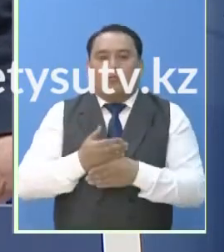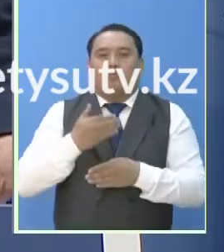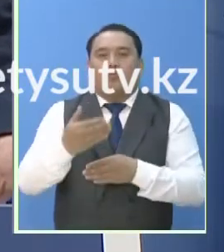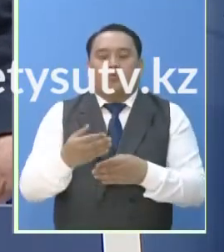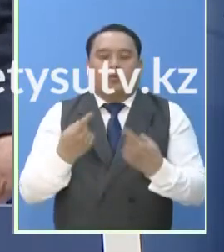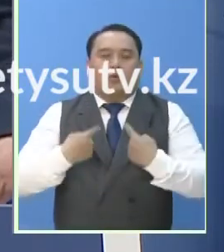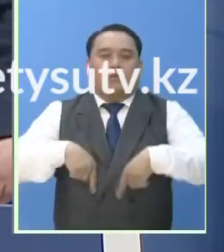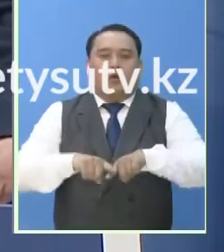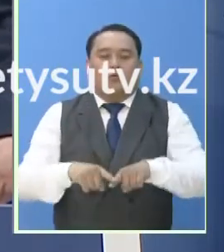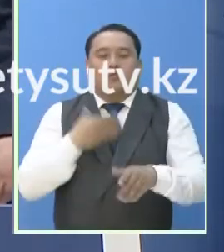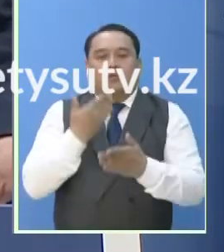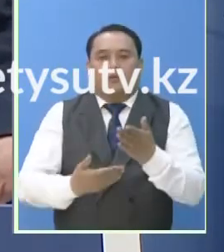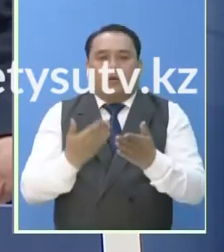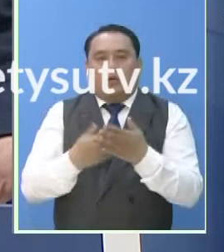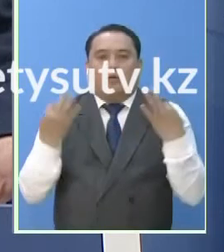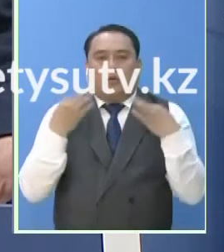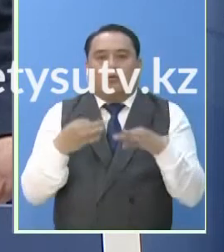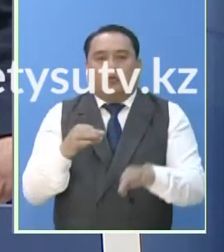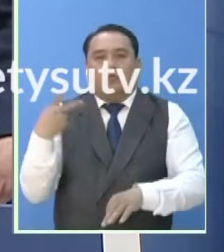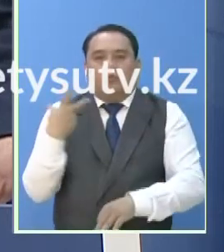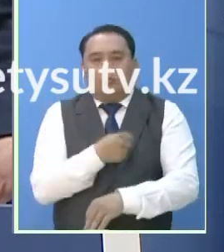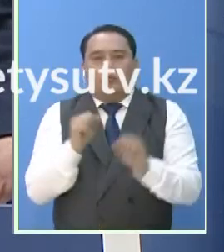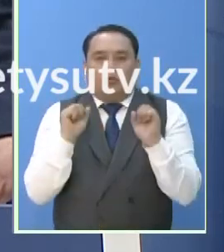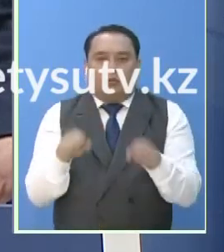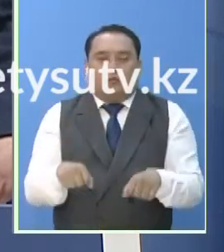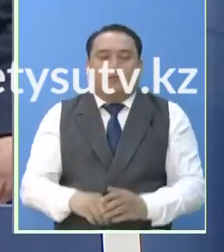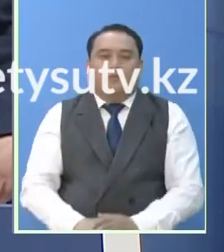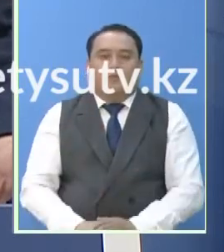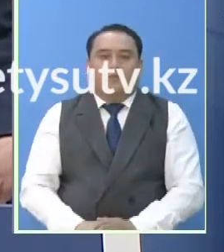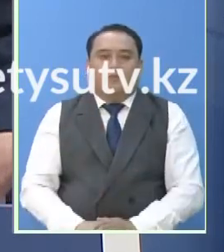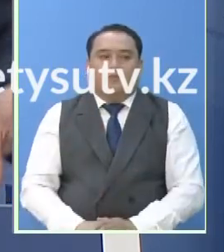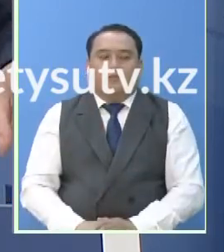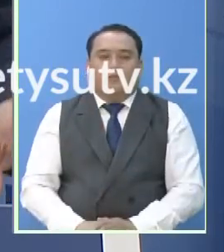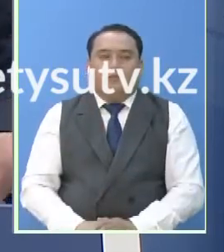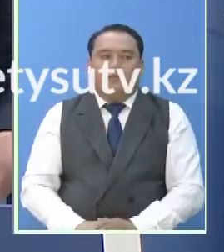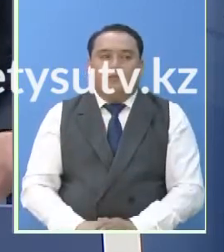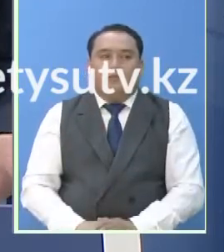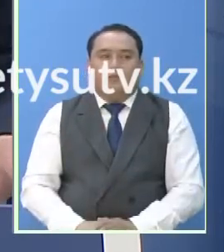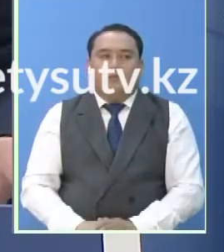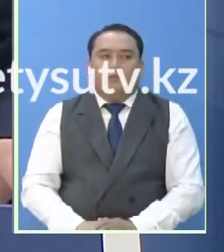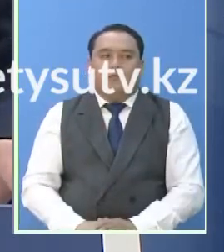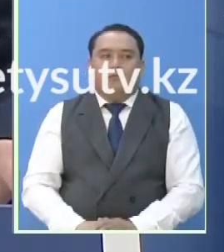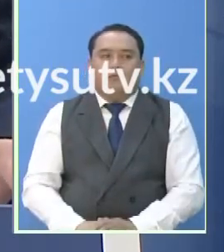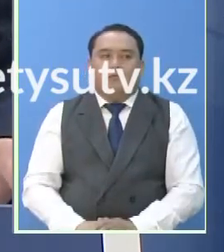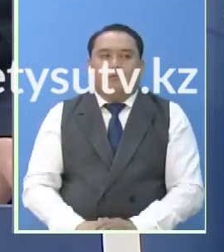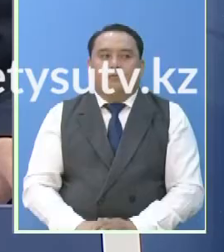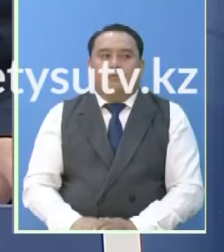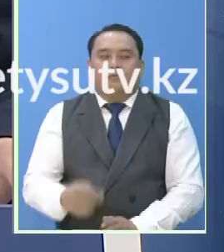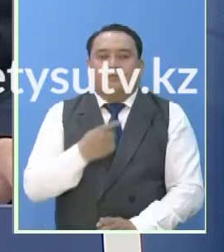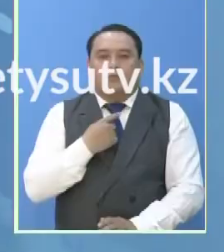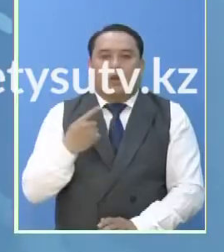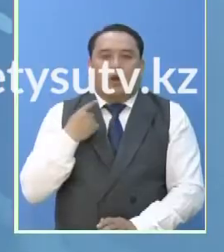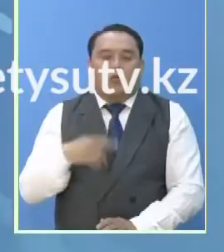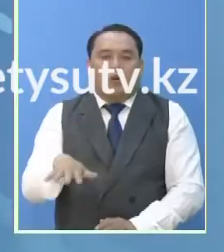барып, учаскелік дәрігердің кеңесі бойынша. Кеңесі бойынша алуға болады. Ерғали мырза, енді мынау Талдықорған қаласы бойынша вакцина салдыратын